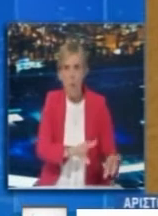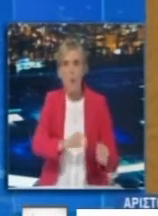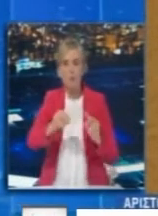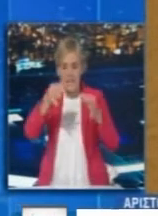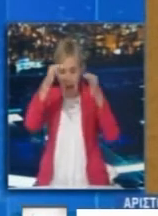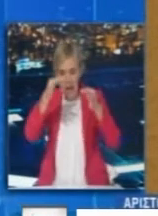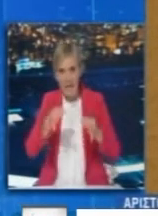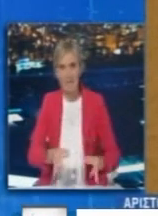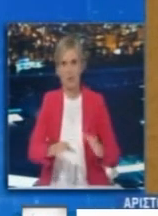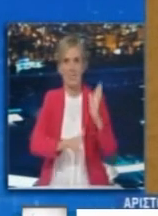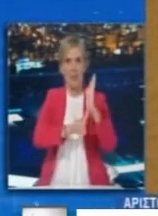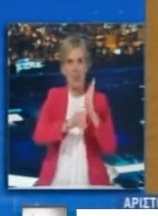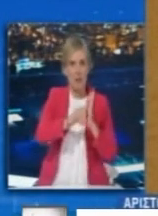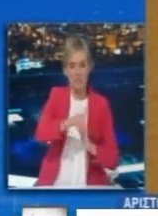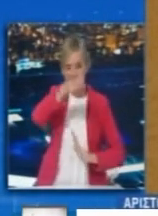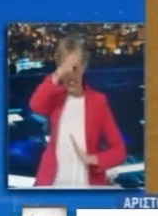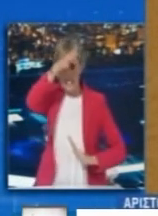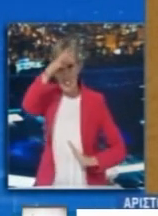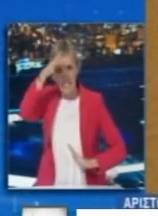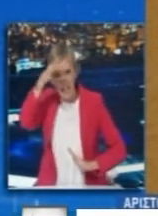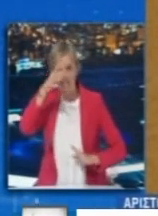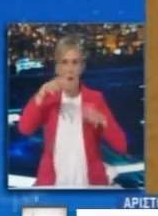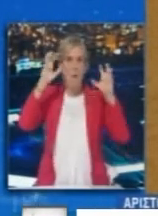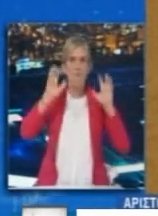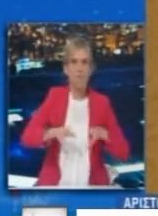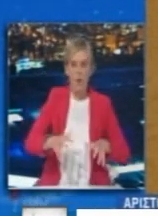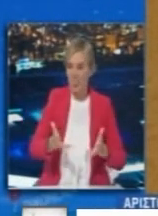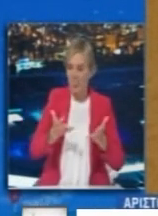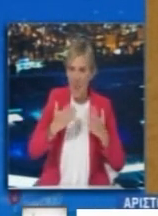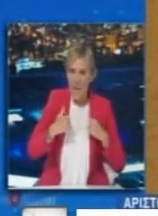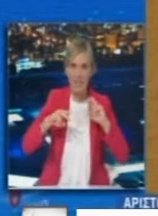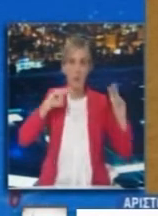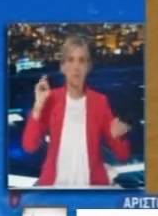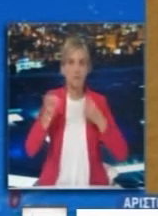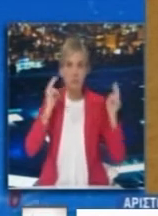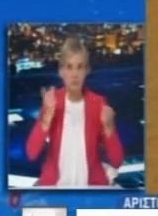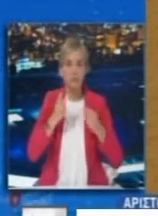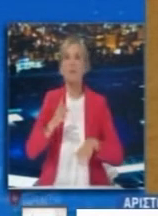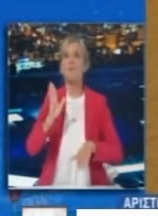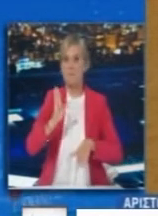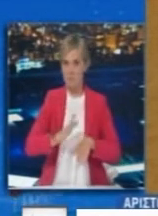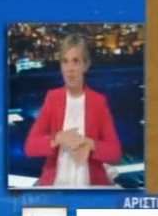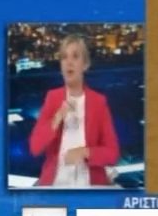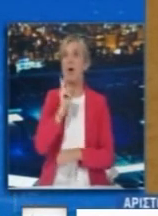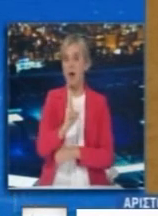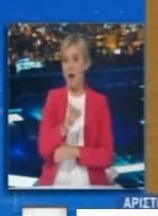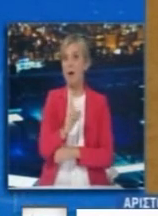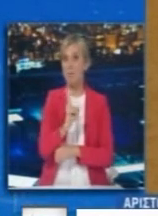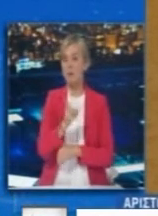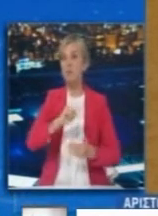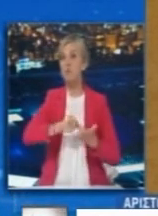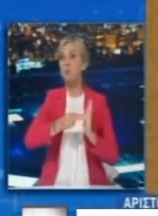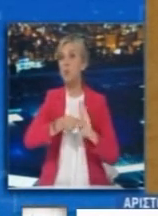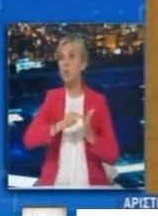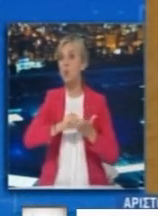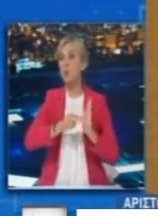τον ισχυρό καύσωνα που επικρατεί αποτελούν συνθήκες ιδιαίτερα επικίνδυνες για την εξέλιξη των πυρκαγιών. Αυτό